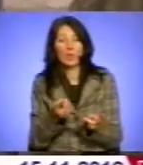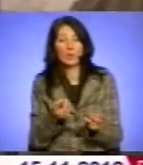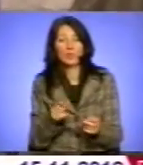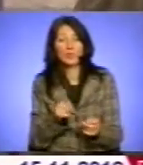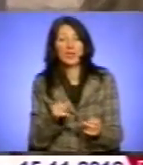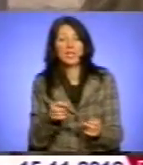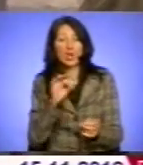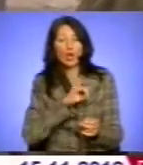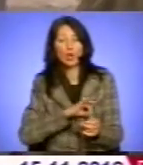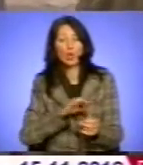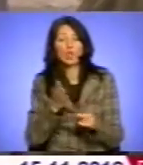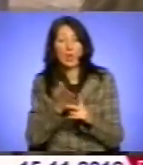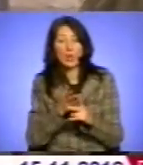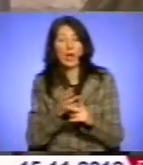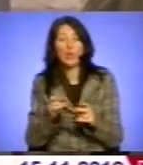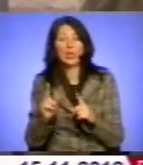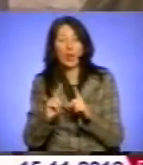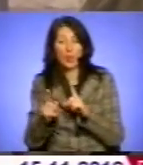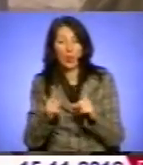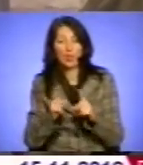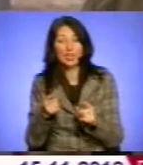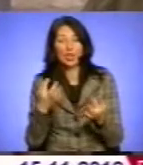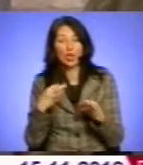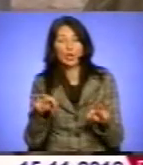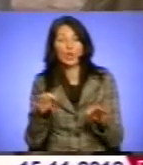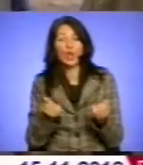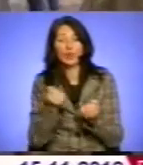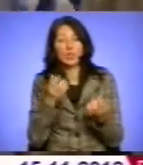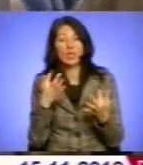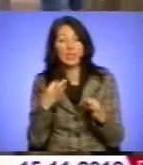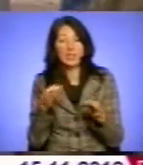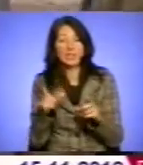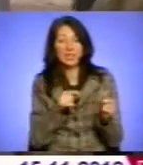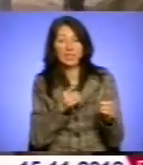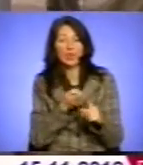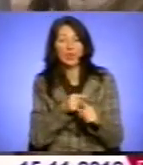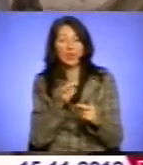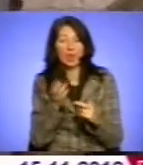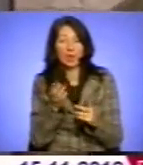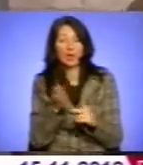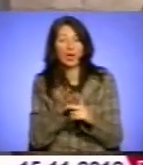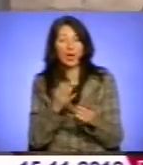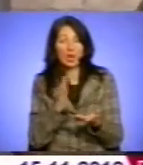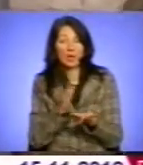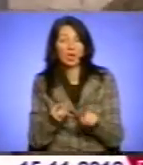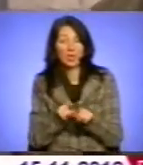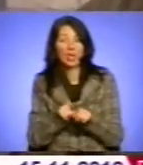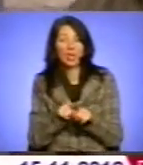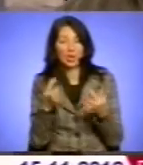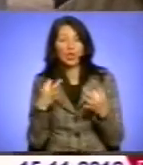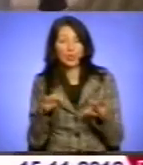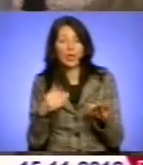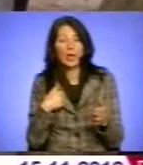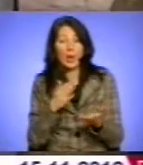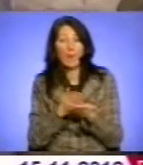користуєтеся пільгами на проїзд? І чи дозволяють водії їздити по цих пільгах? Так. Дозволяють. Я маю інвалідність, але